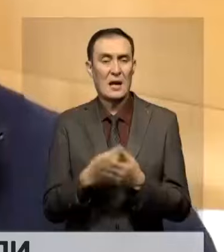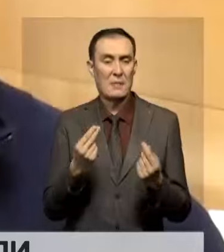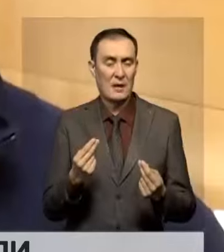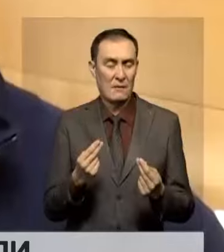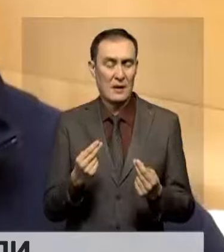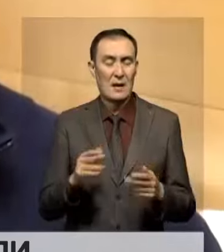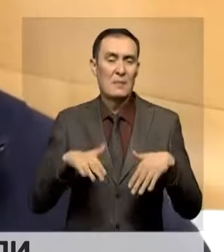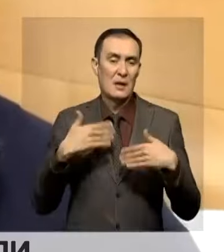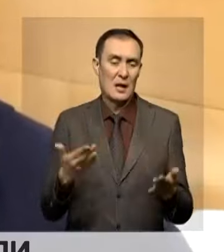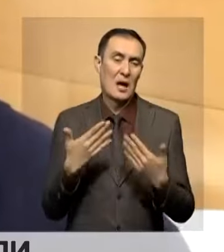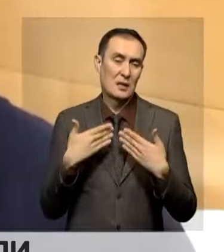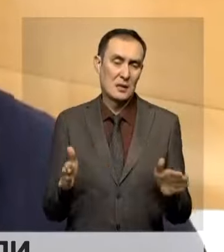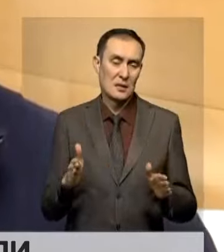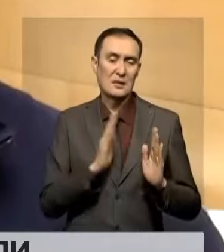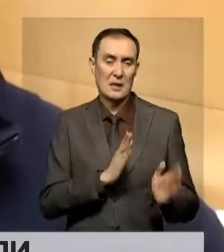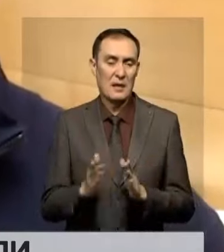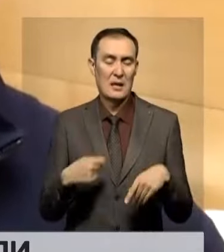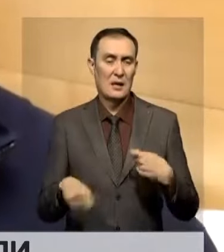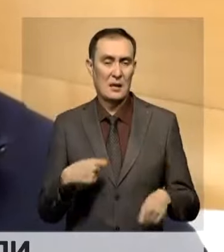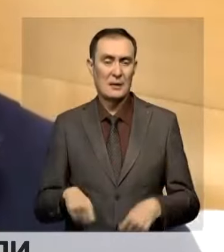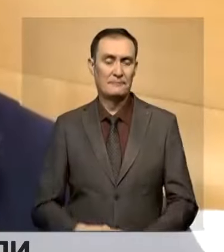страну, предлагая открытый и стабильный рынок.